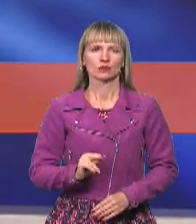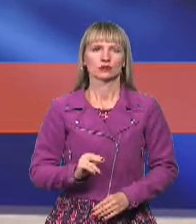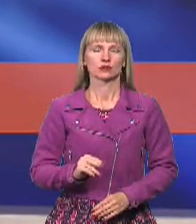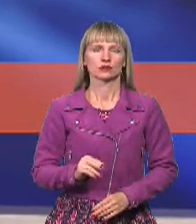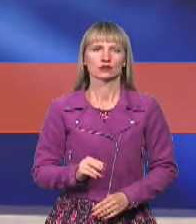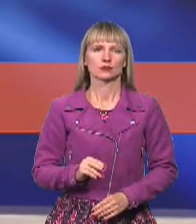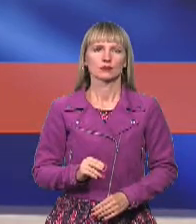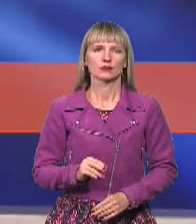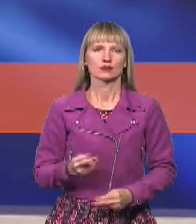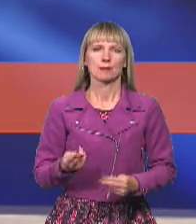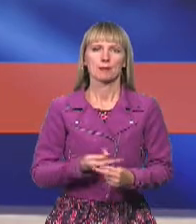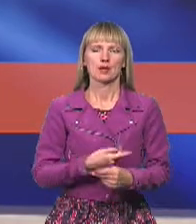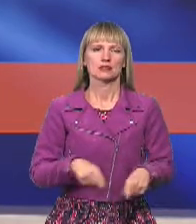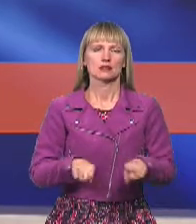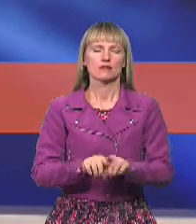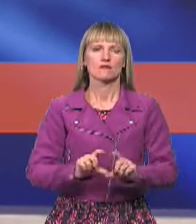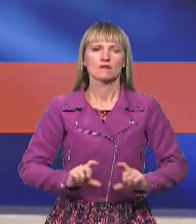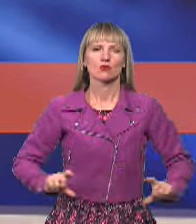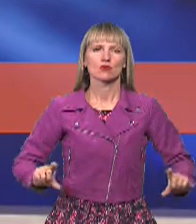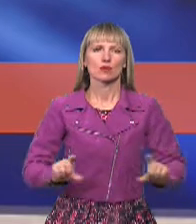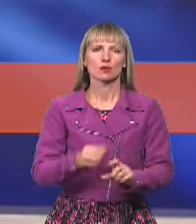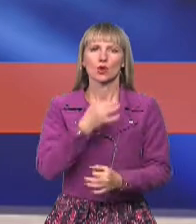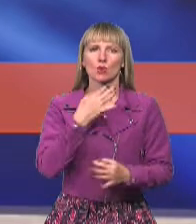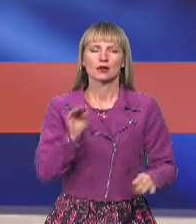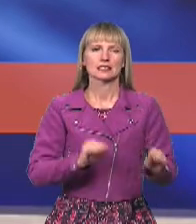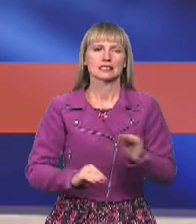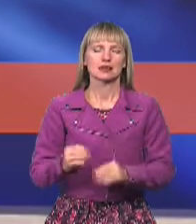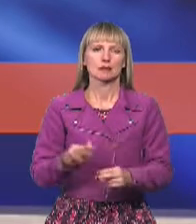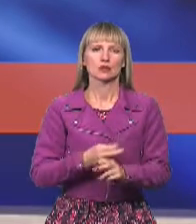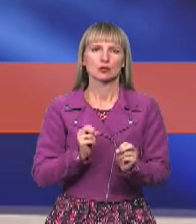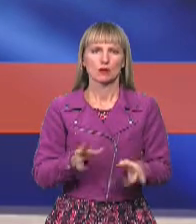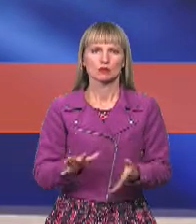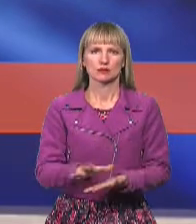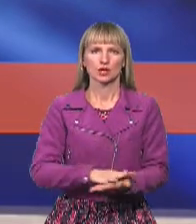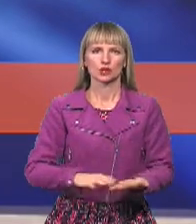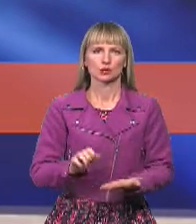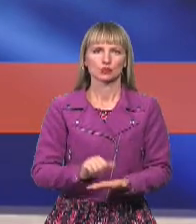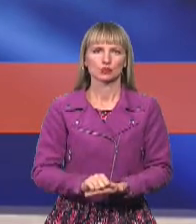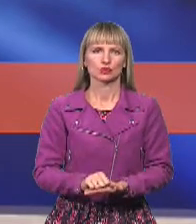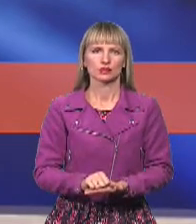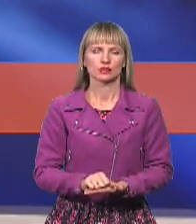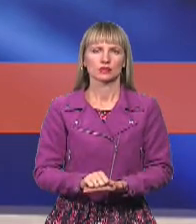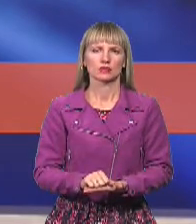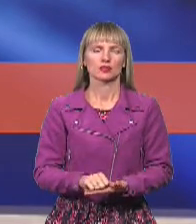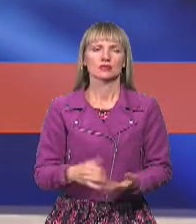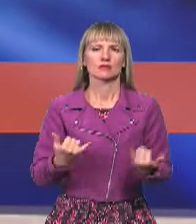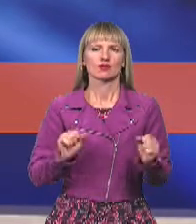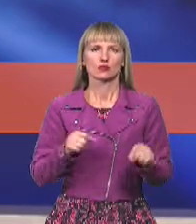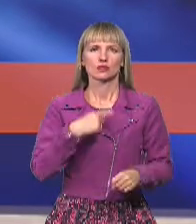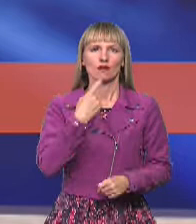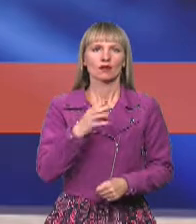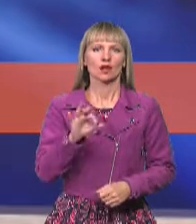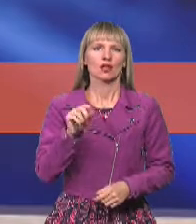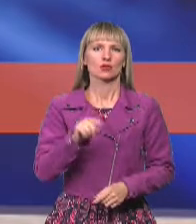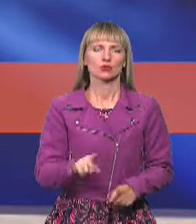то есть без такого фундамента любая система безопасности, она разрушится. Сегодня можно говорить о том,